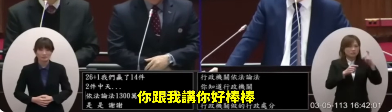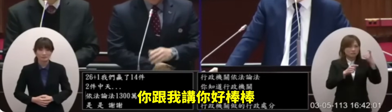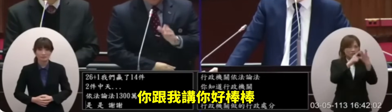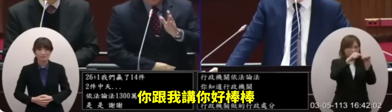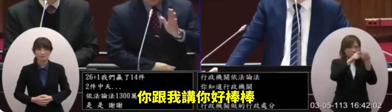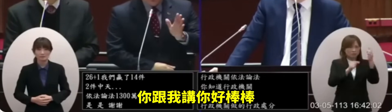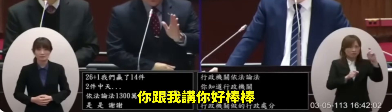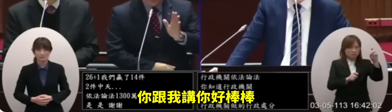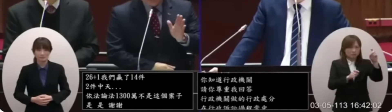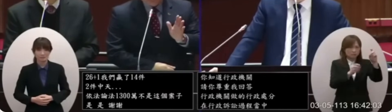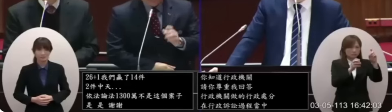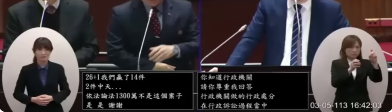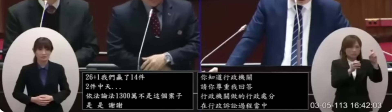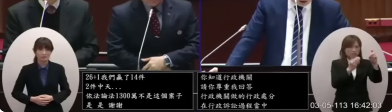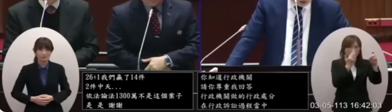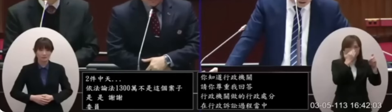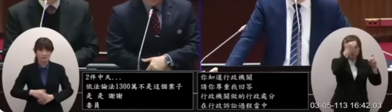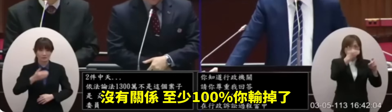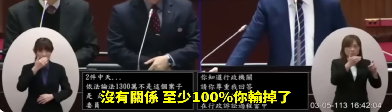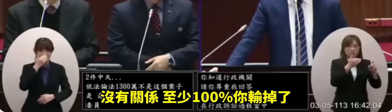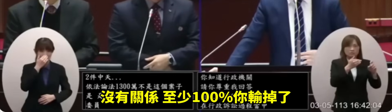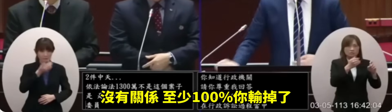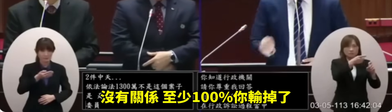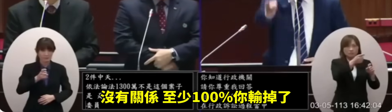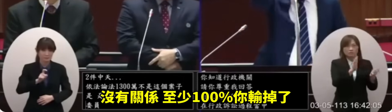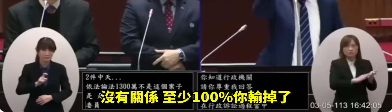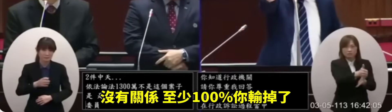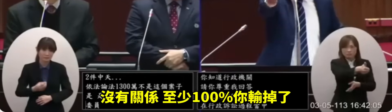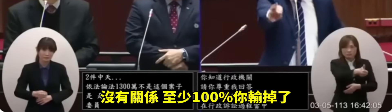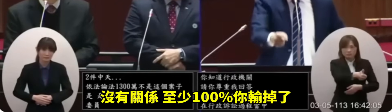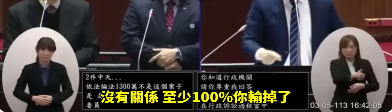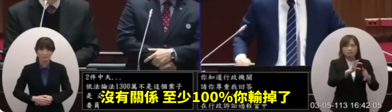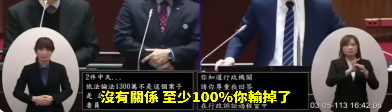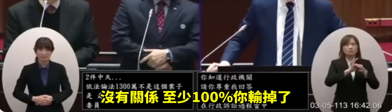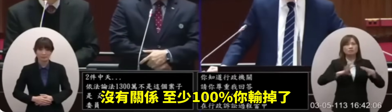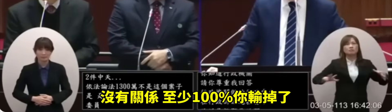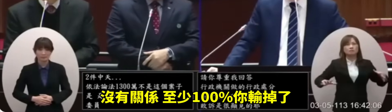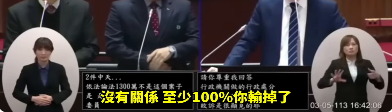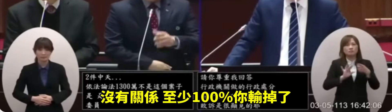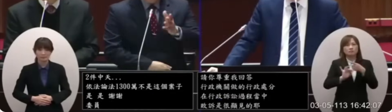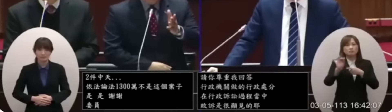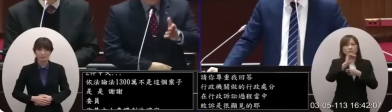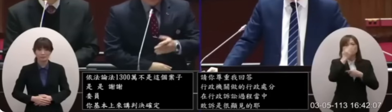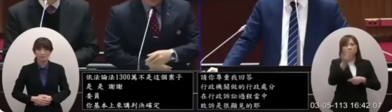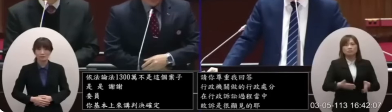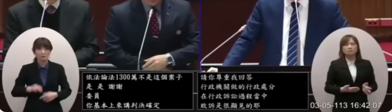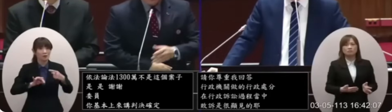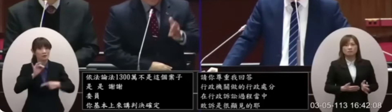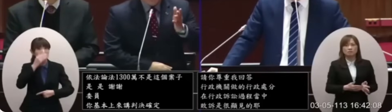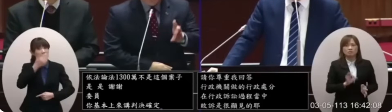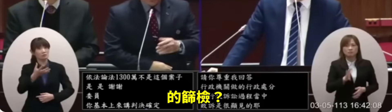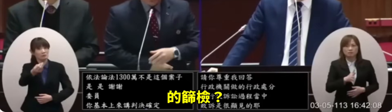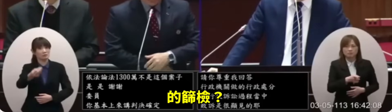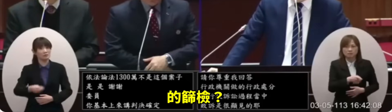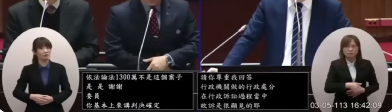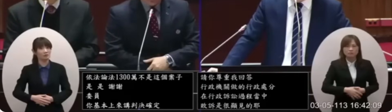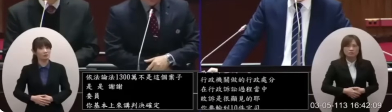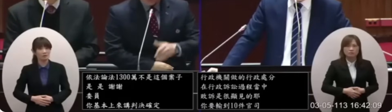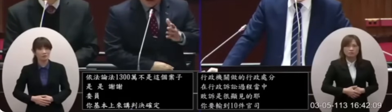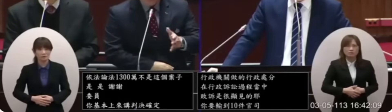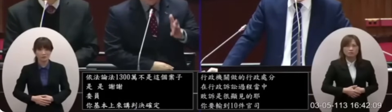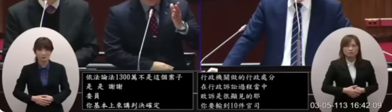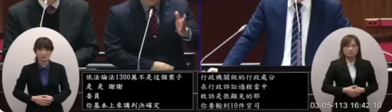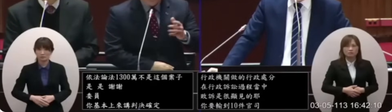讲你很跑棒棒， 没有输掉10件官司哦。 没有关系，至少100%你输掉了。 哪有100%输掉？ 这个上诉当